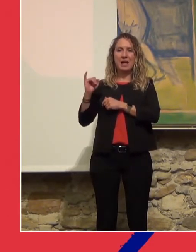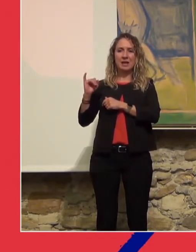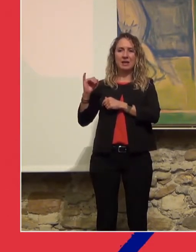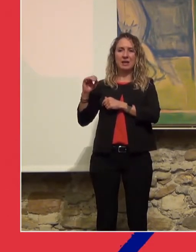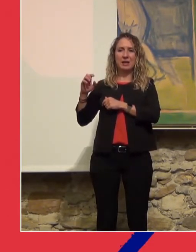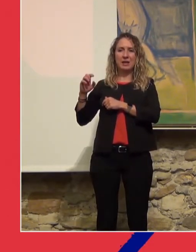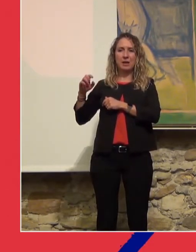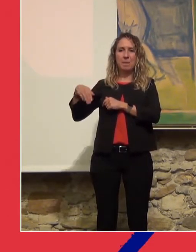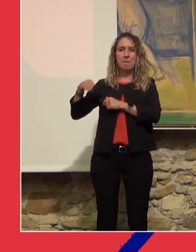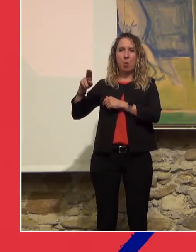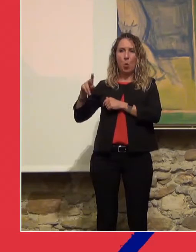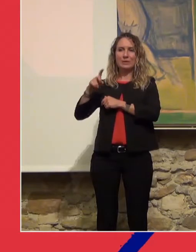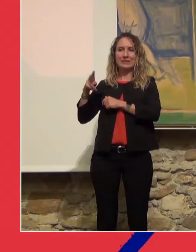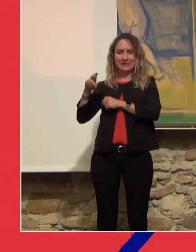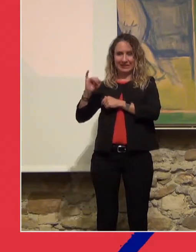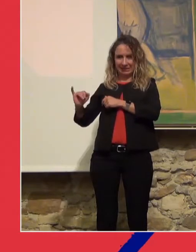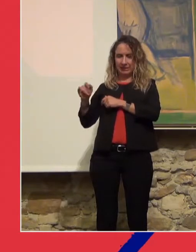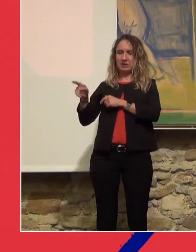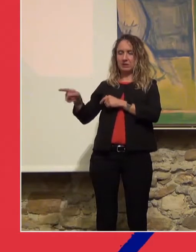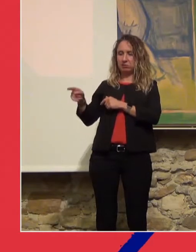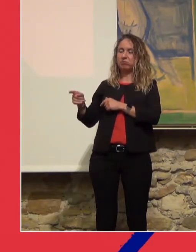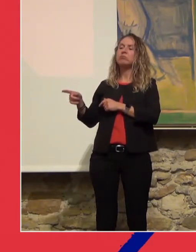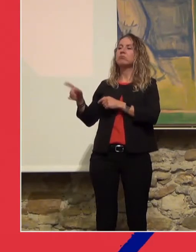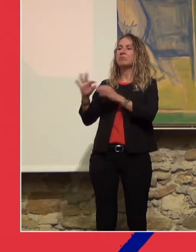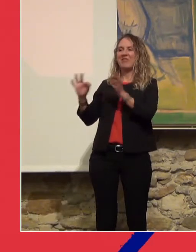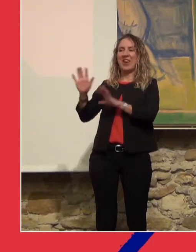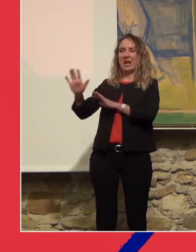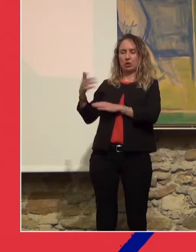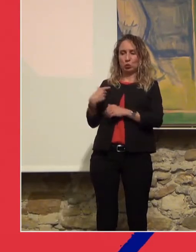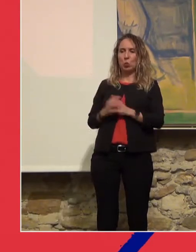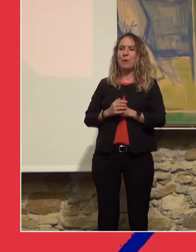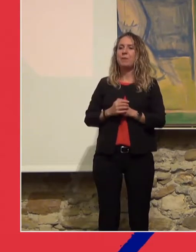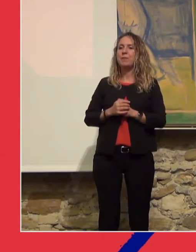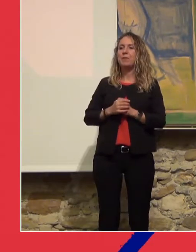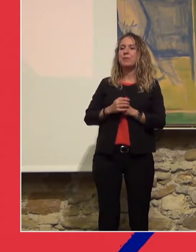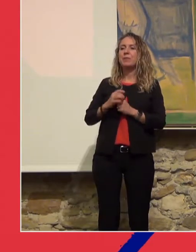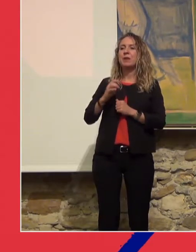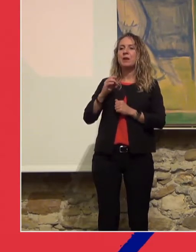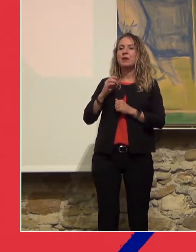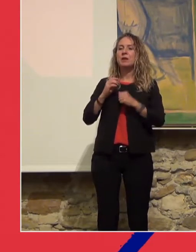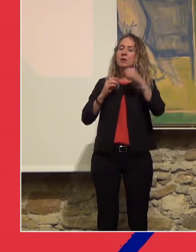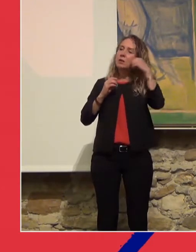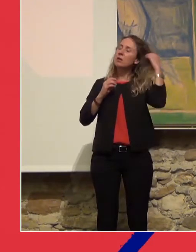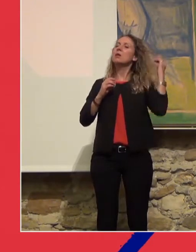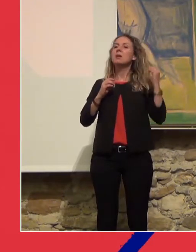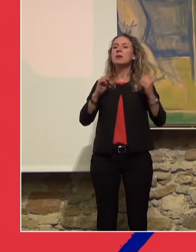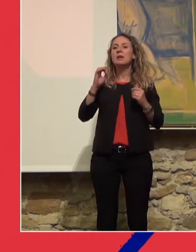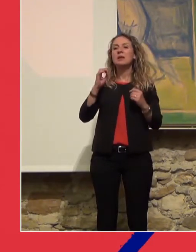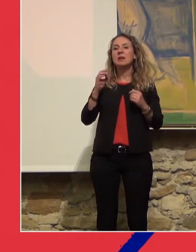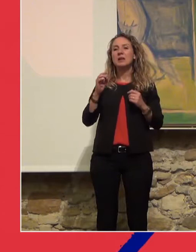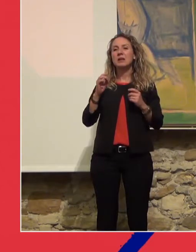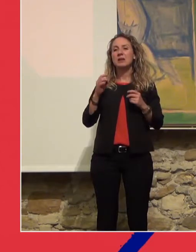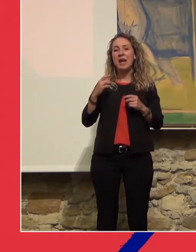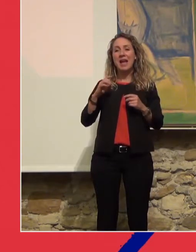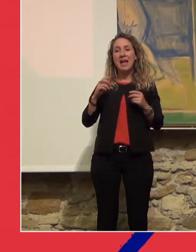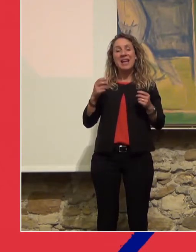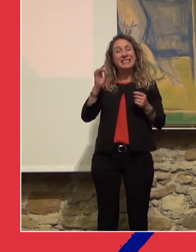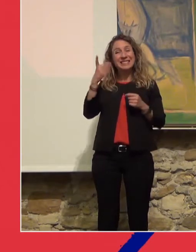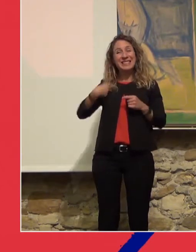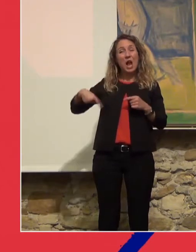ripartiamo, creiamo povertà e conflitti che rischiano di portare malattie ben peggiori del